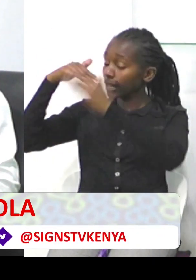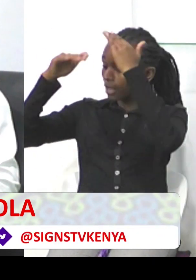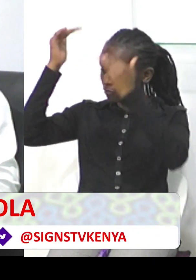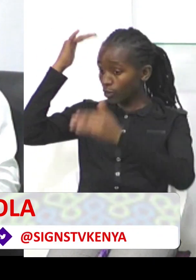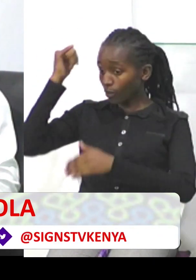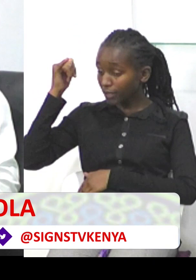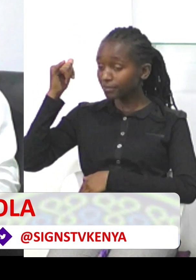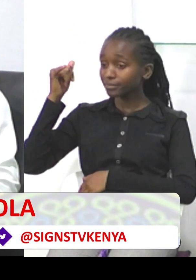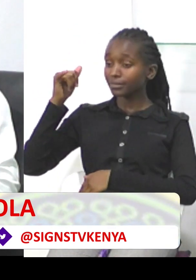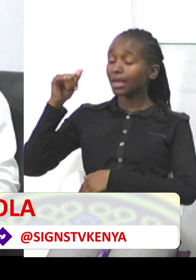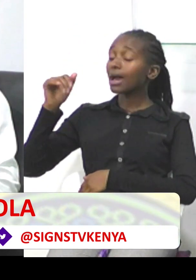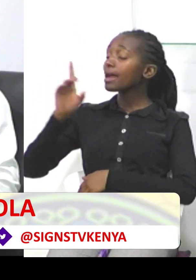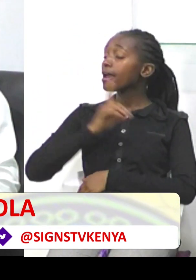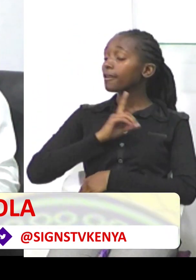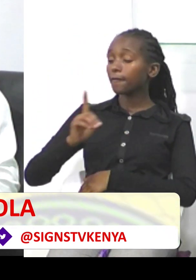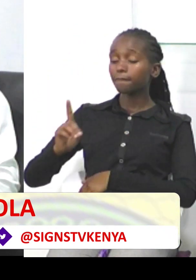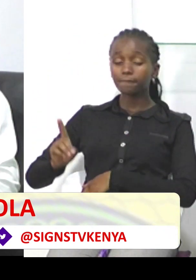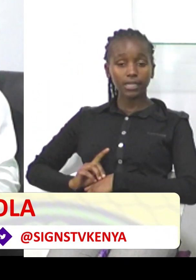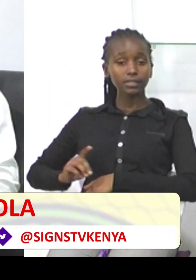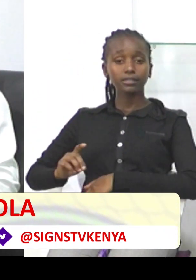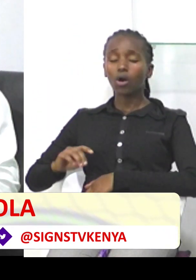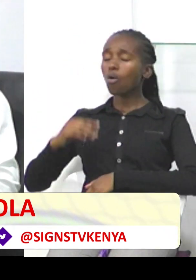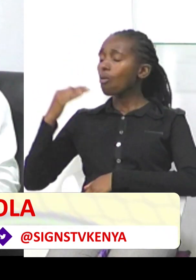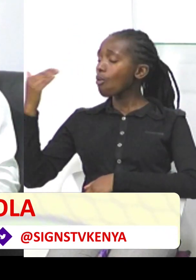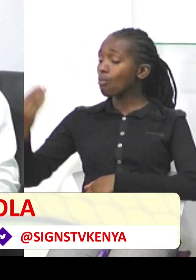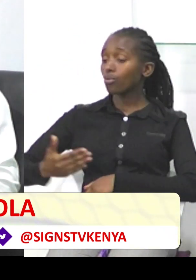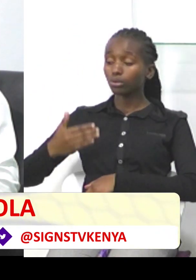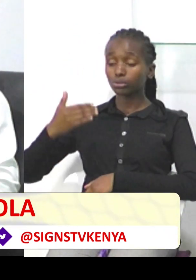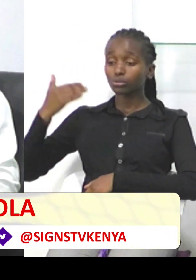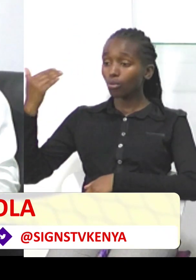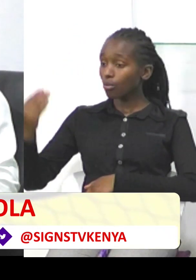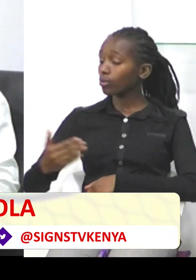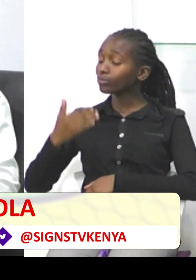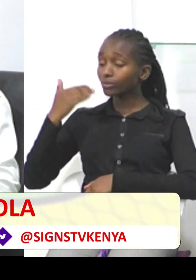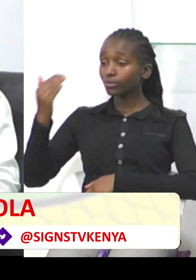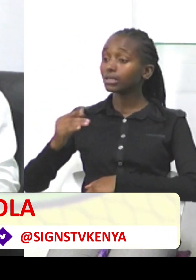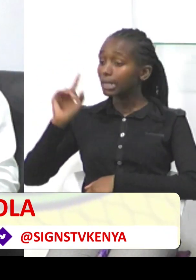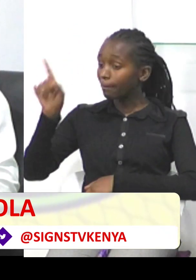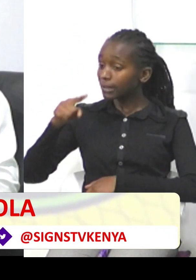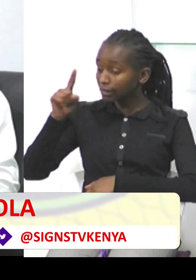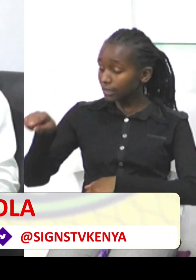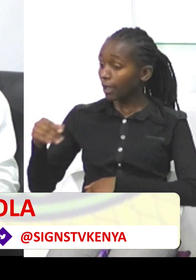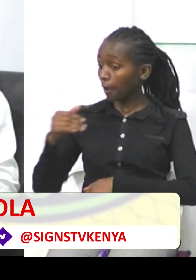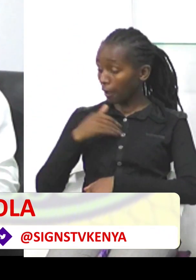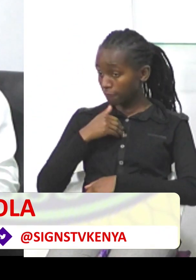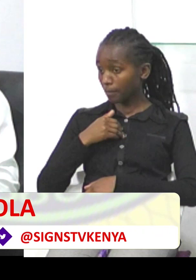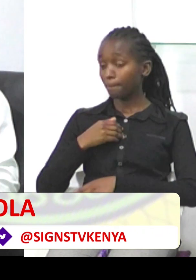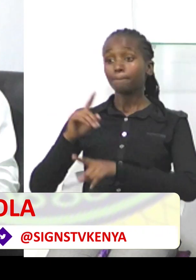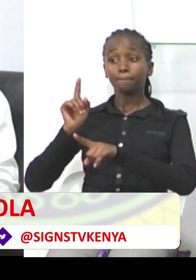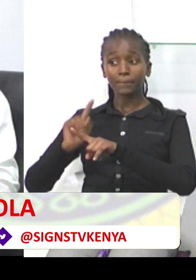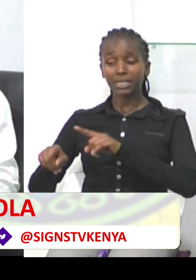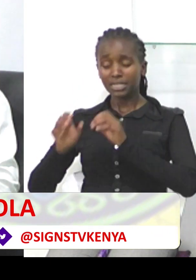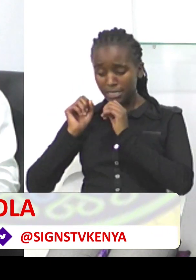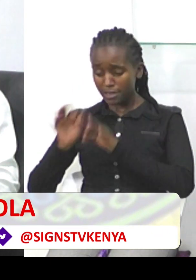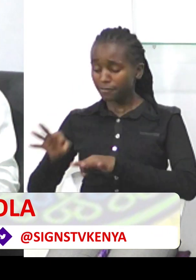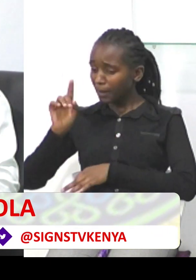Ni kwa sababu huyu jamaa alikuwa always anakosea. But the Bible says hata